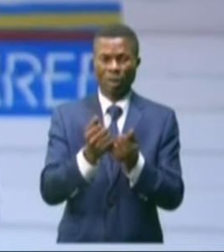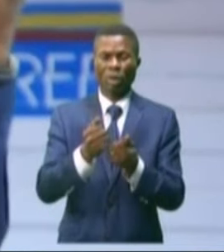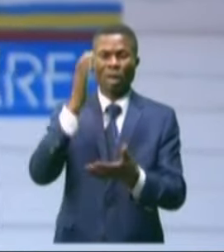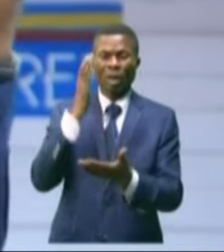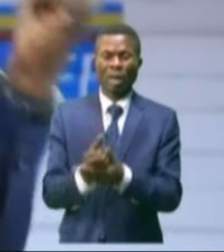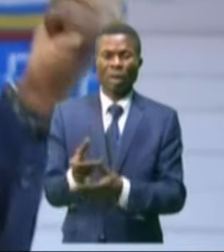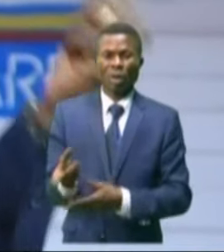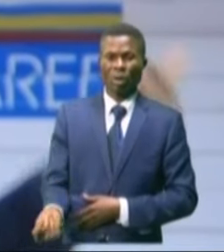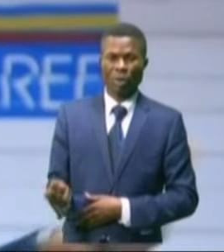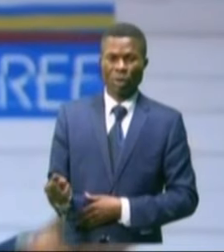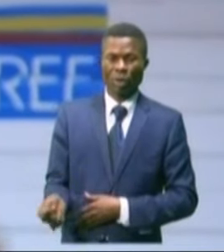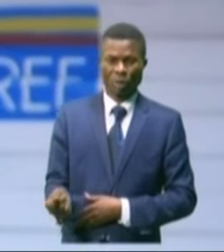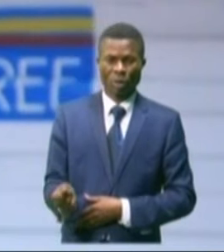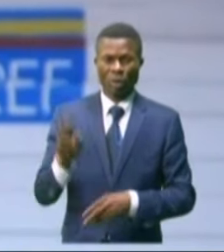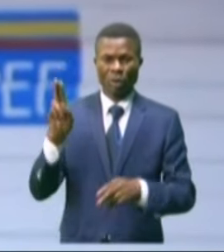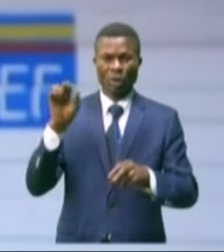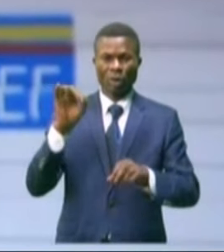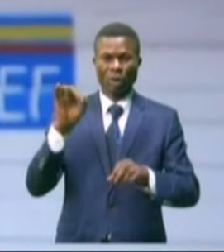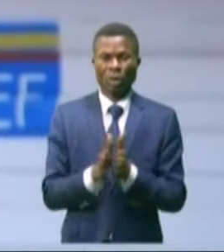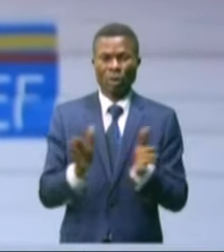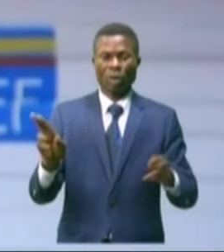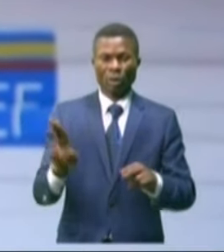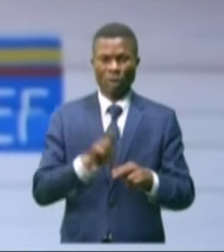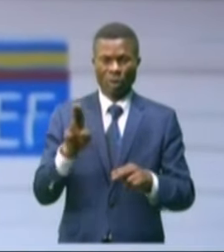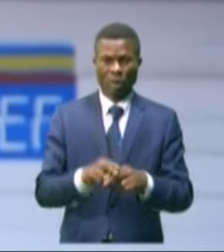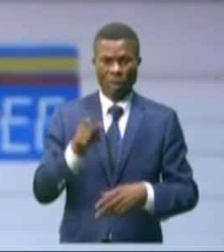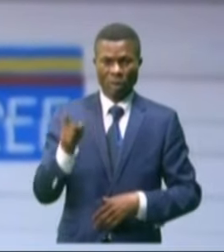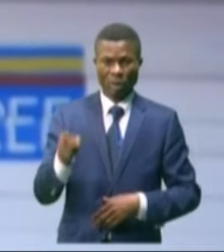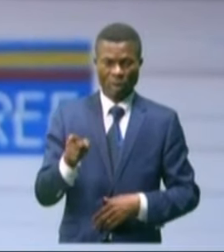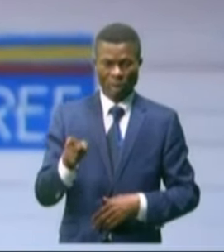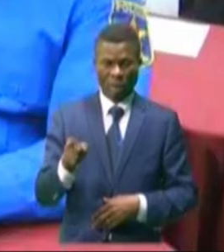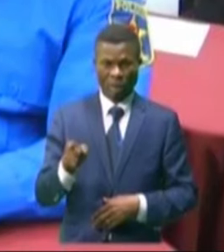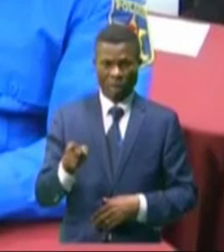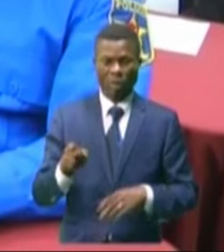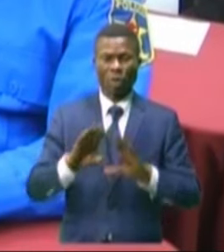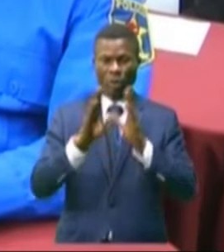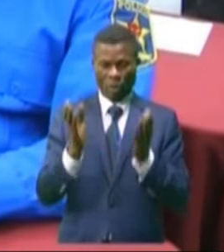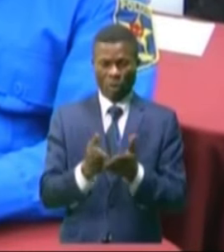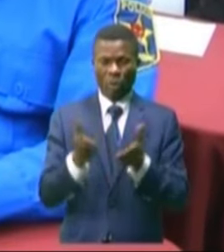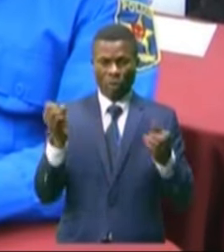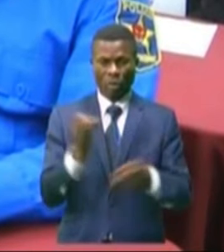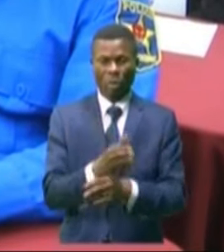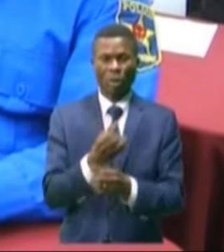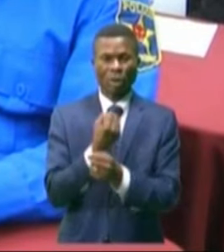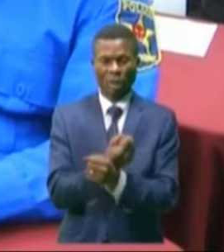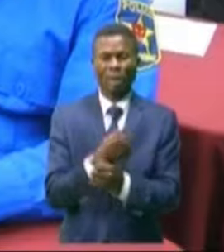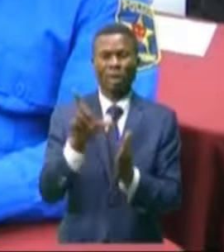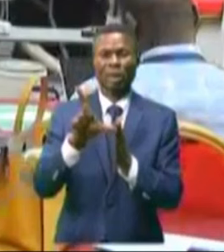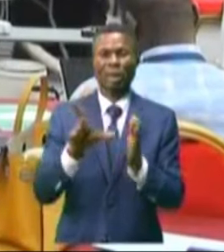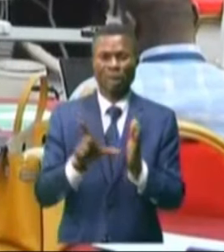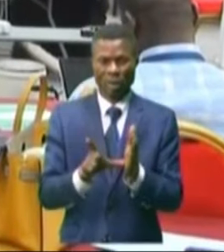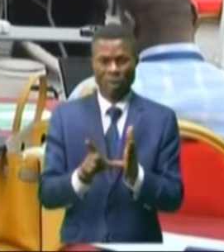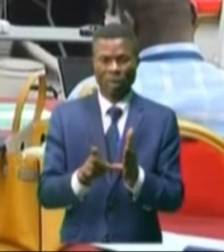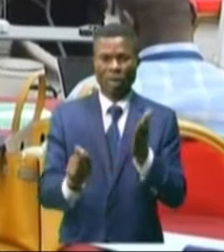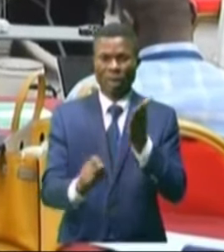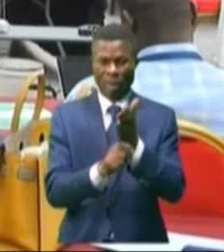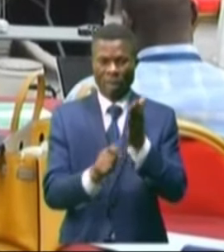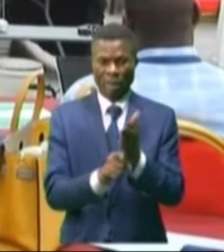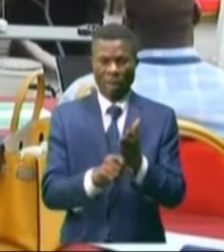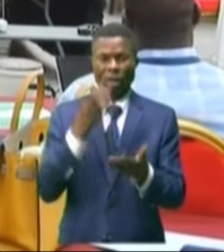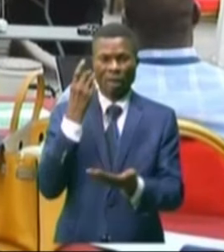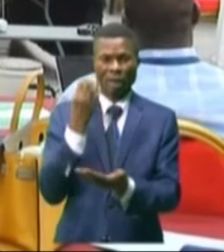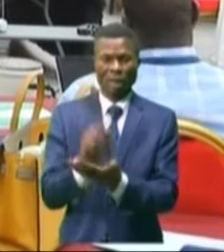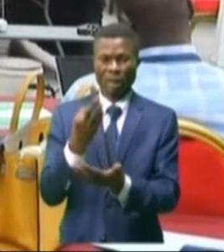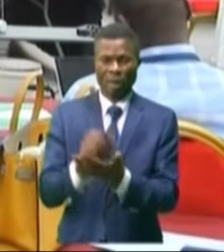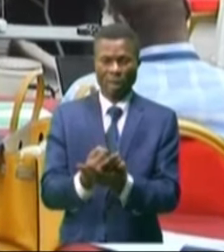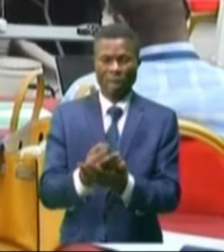le secrétaire exécutif Adler Kishula a exhorté ses OPJ au respect des normes et techniques d'enquête judiciaire dans la